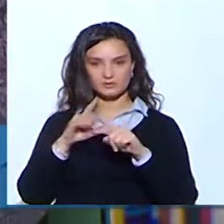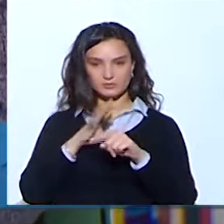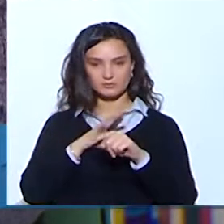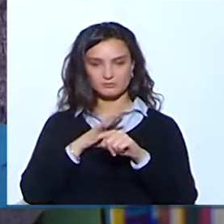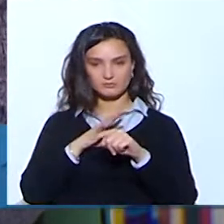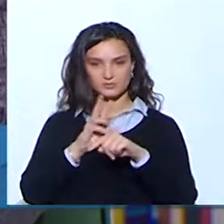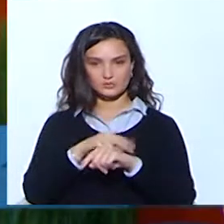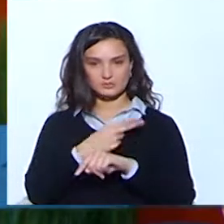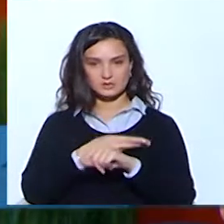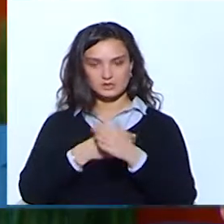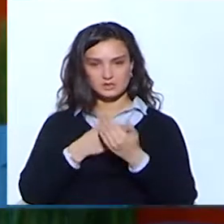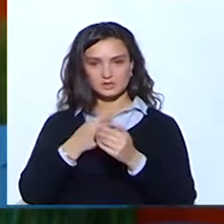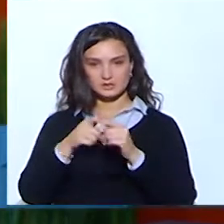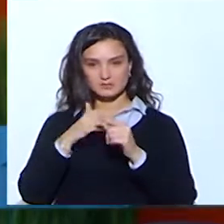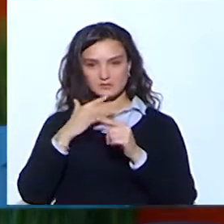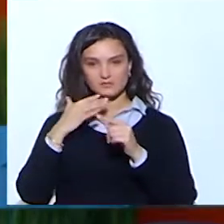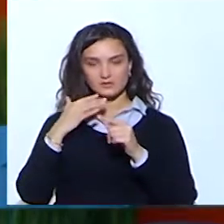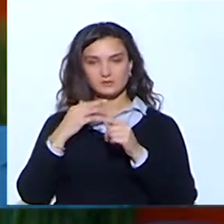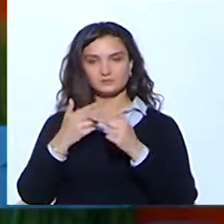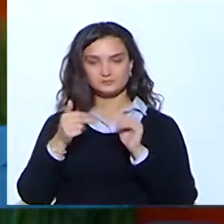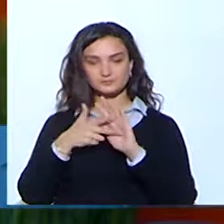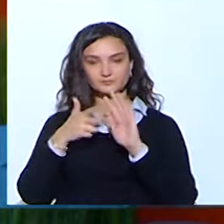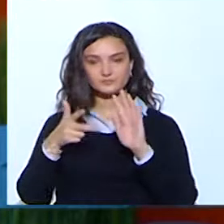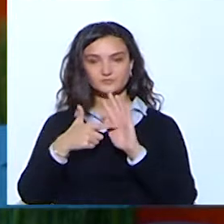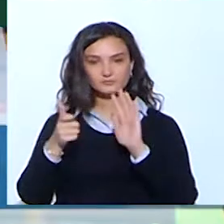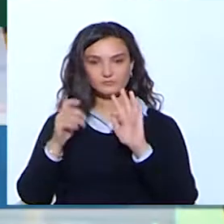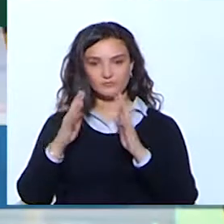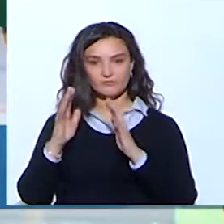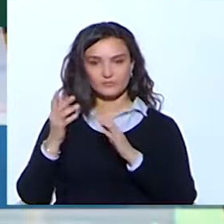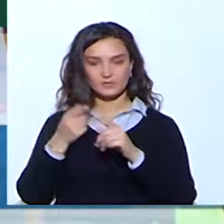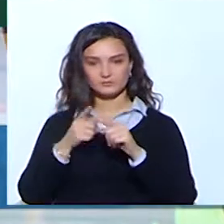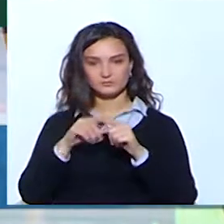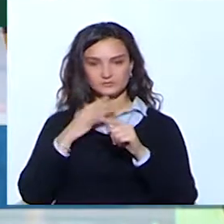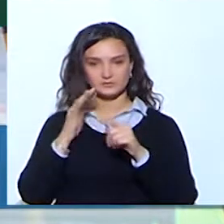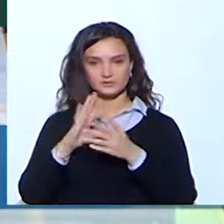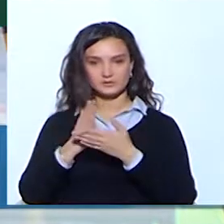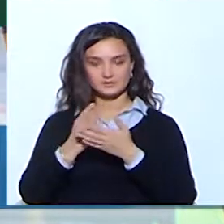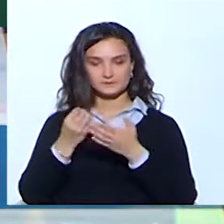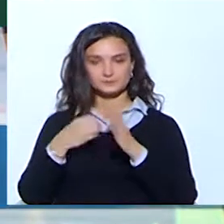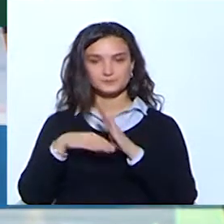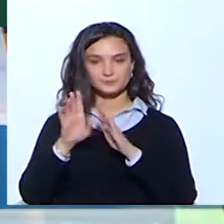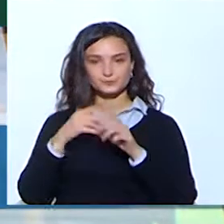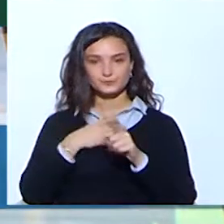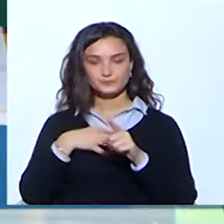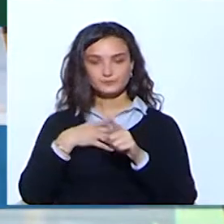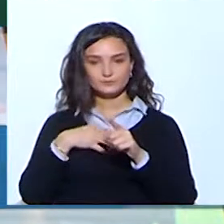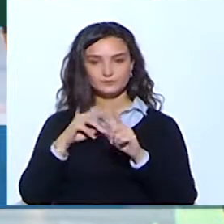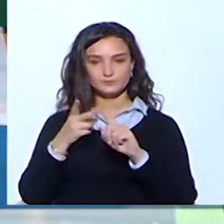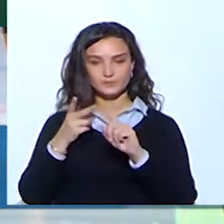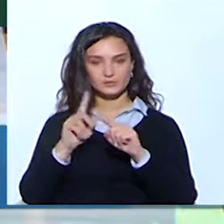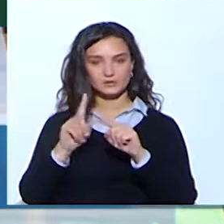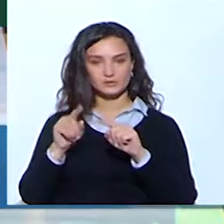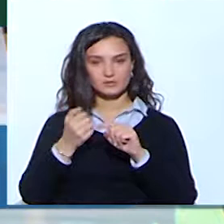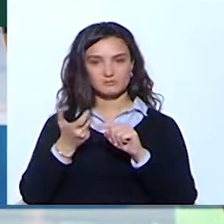დაფიქსირდა ჰოსპიტალიზაციის. ეს ბევრია ბატონო. 8700 შემთხვევა ნამდვილად არ არის ბევრი. ანუ კიდე უფრო მნიშვნელოვანია მეორე